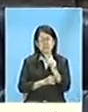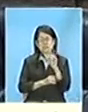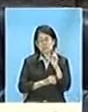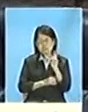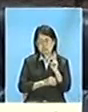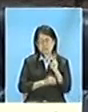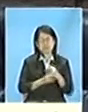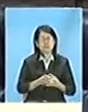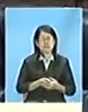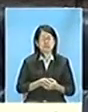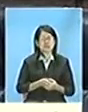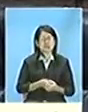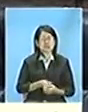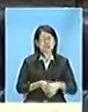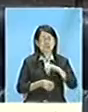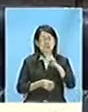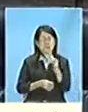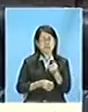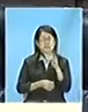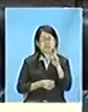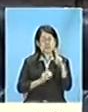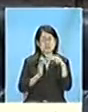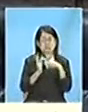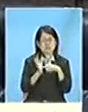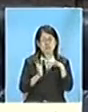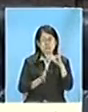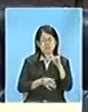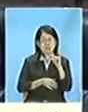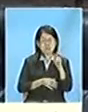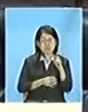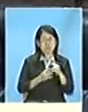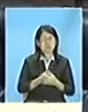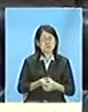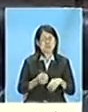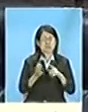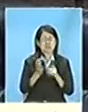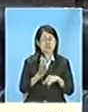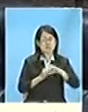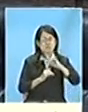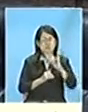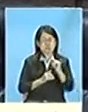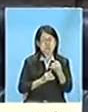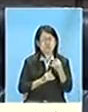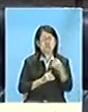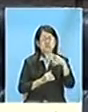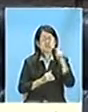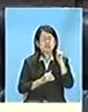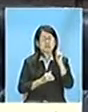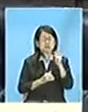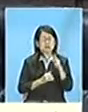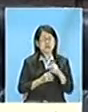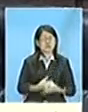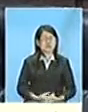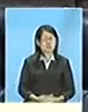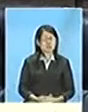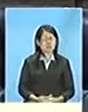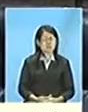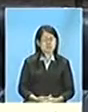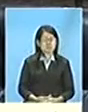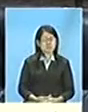กนายจรัญจึงยิ่งเรืองรุ่งนายจักรธรรมธรรมศักดิ์